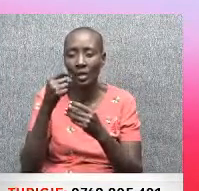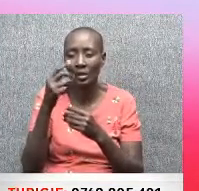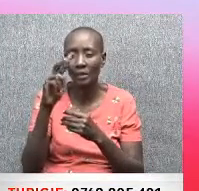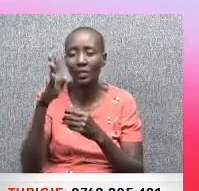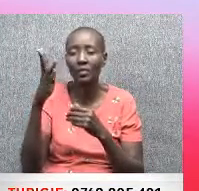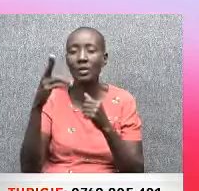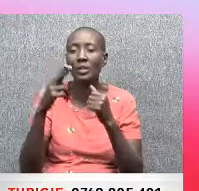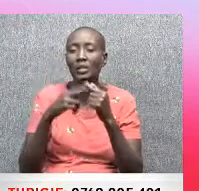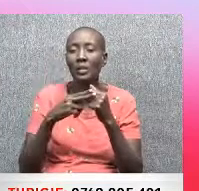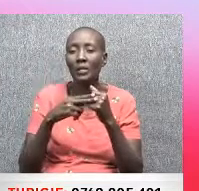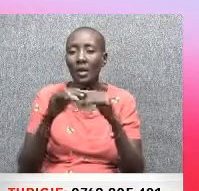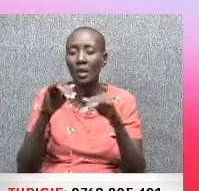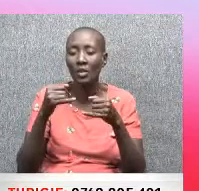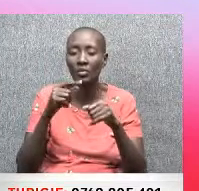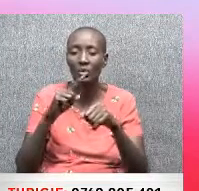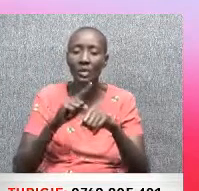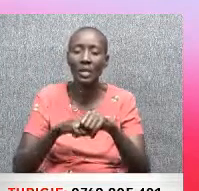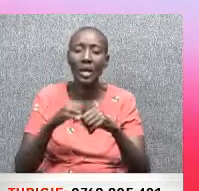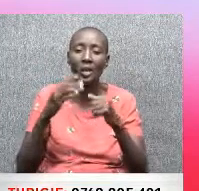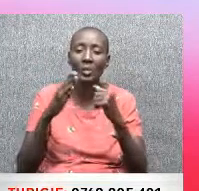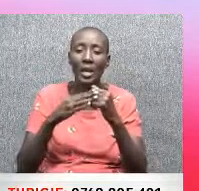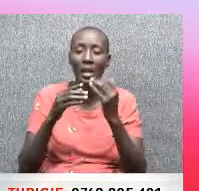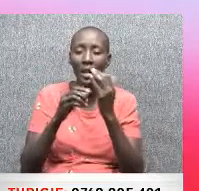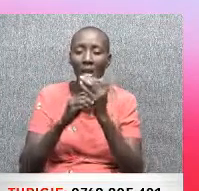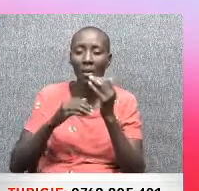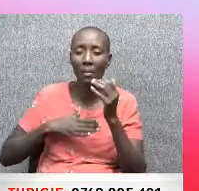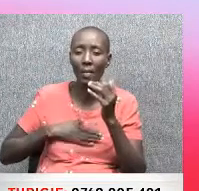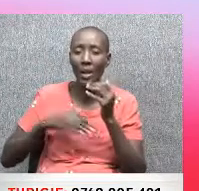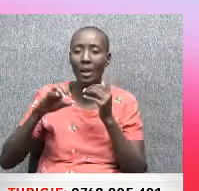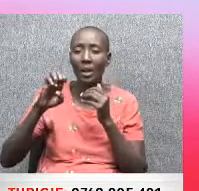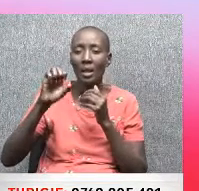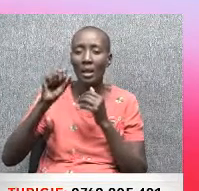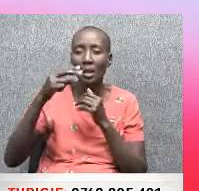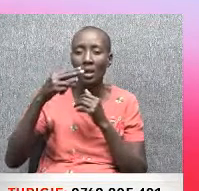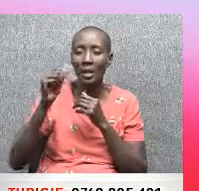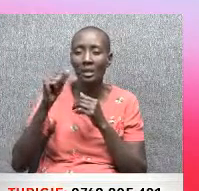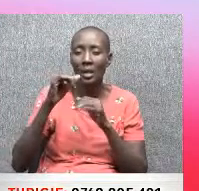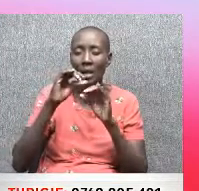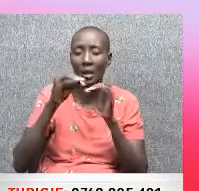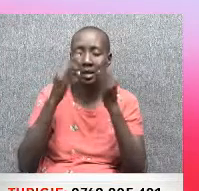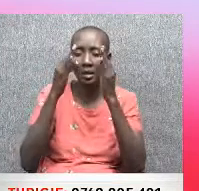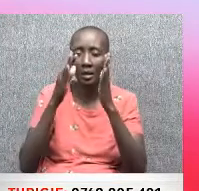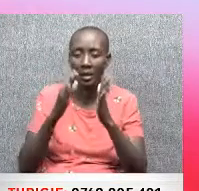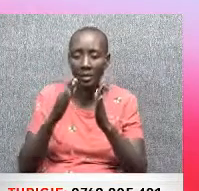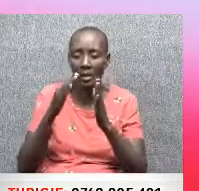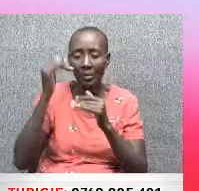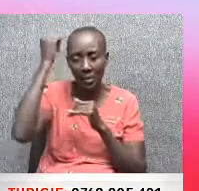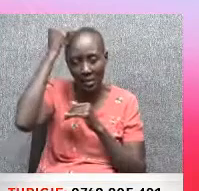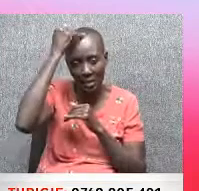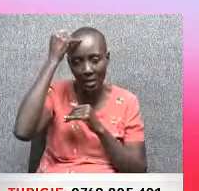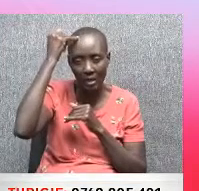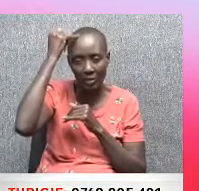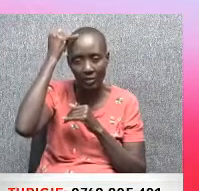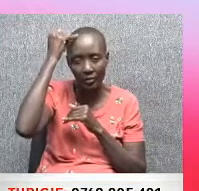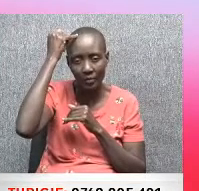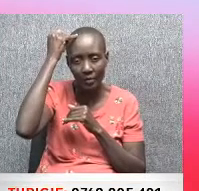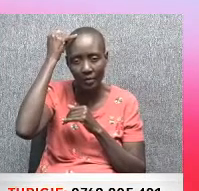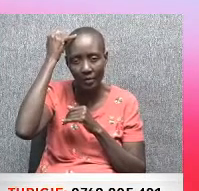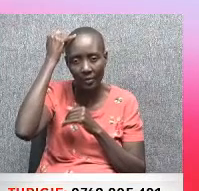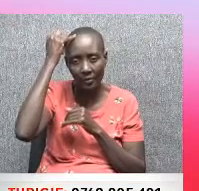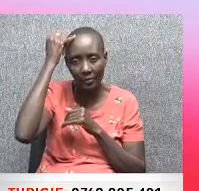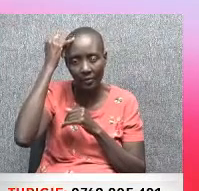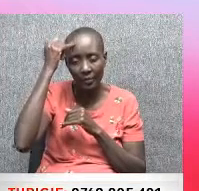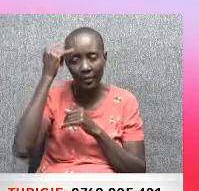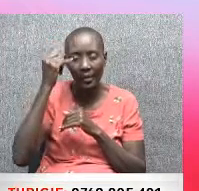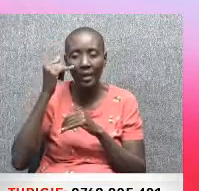awamu ni ya saa 3. Mimi ni Esha Omar, mtangazaji kwa lugha ishara alikuwa ni Josephine Ouko. Kutakia wewe